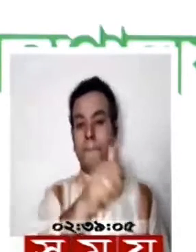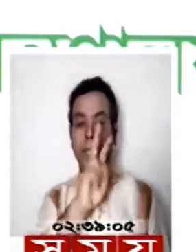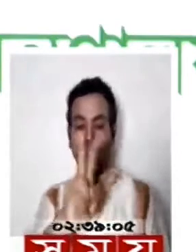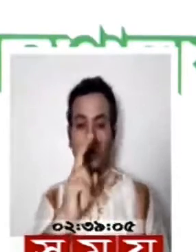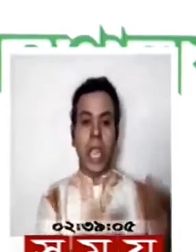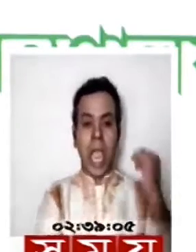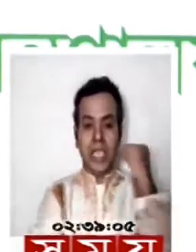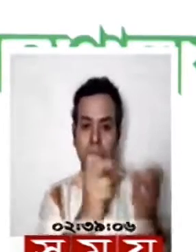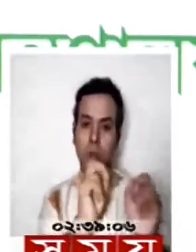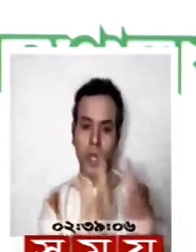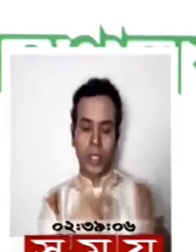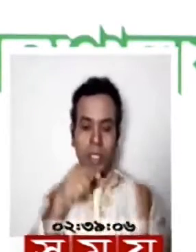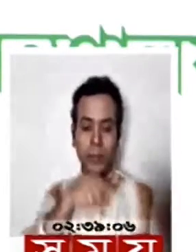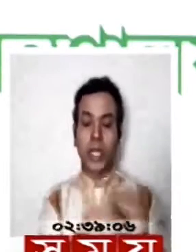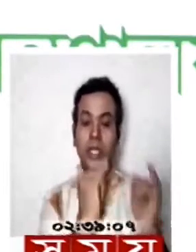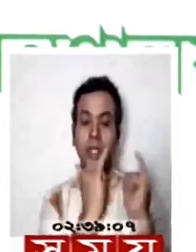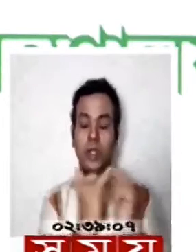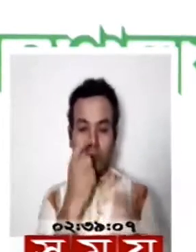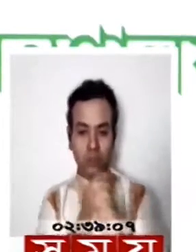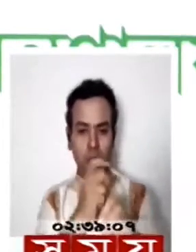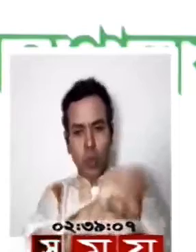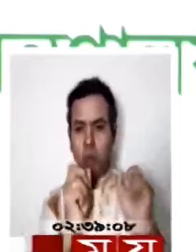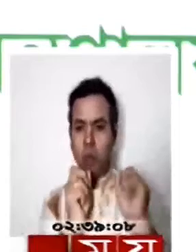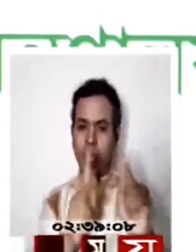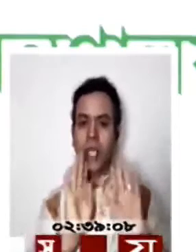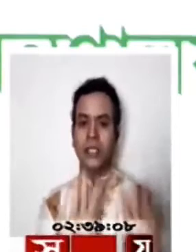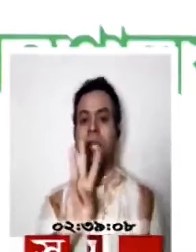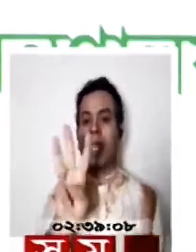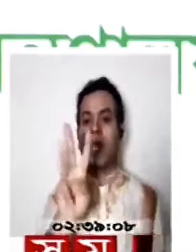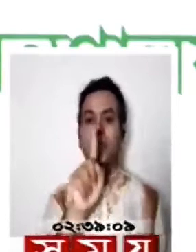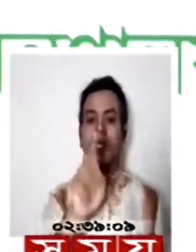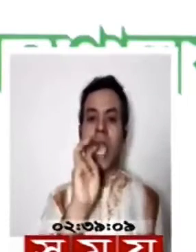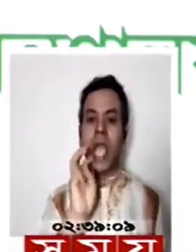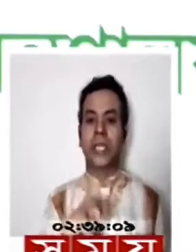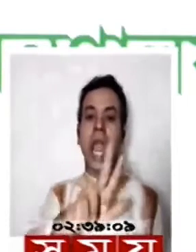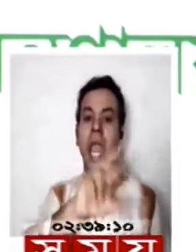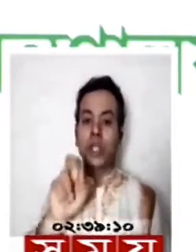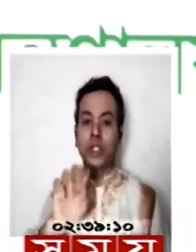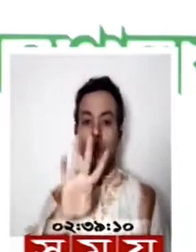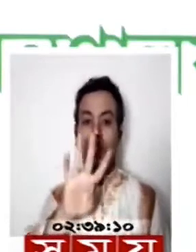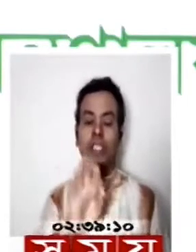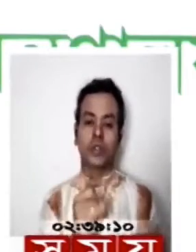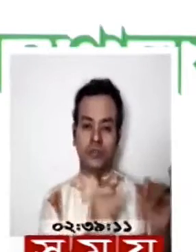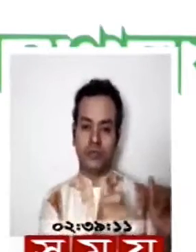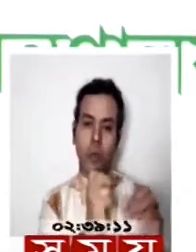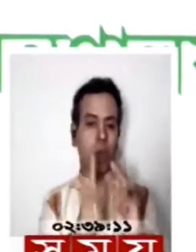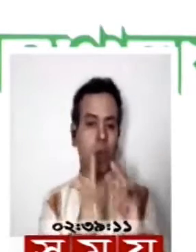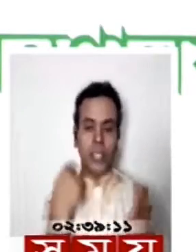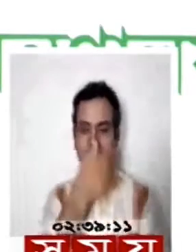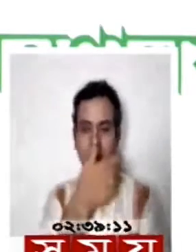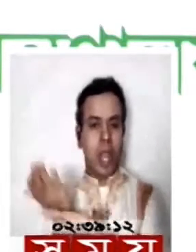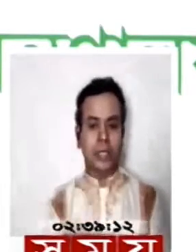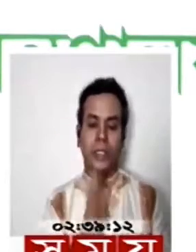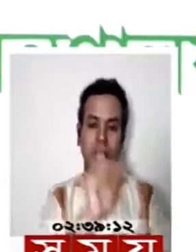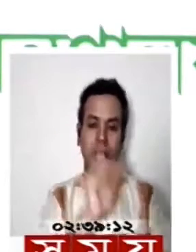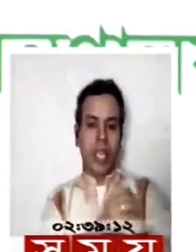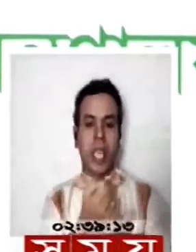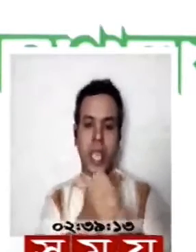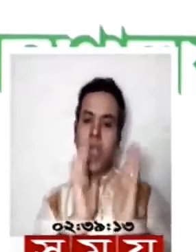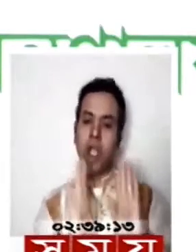প্রাতিষ্ঠানিক কোয়ারেন্টাইনের জন্য প্রস্তুত করা হয়েছে 662টি প্রতিষ্ঠান এবং এর মাধ্যমে তাৎক্ষণিকভাবে কোয়ারেন্টাইন সেবা প্রদান করা যায়